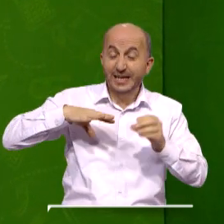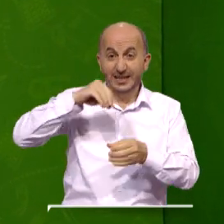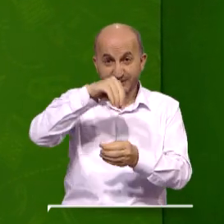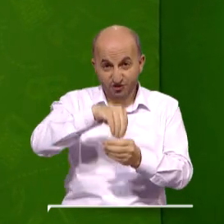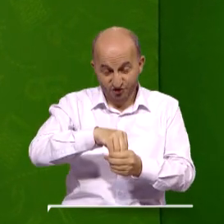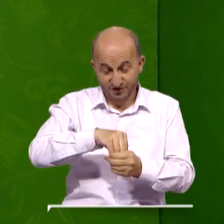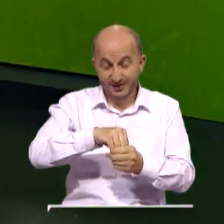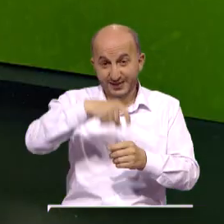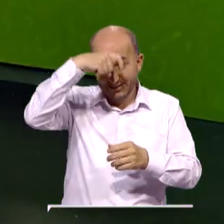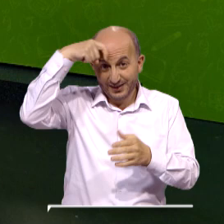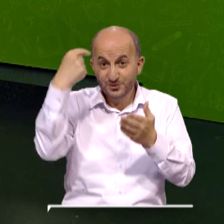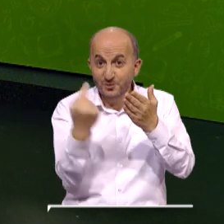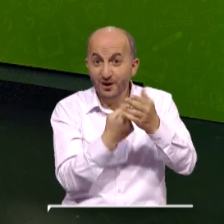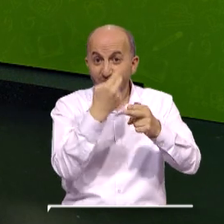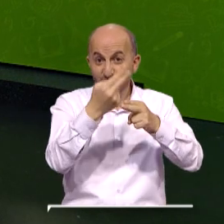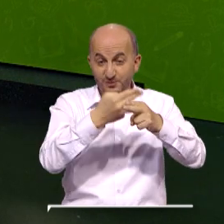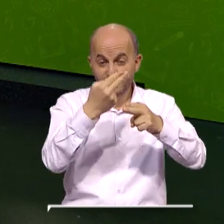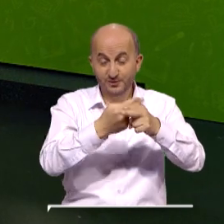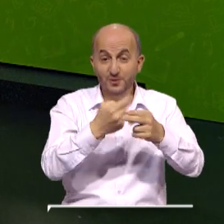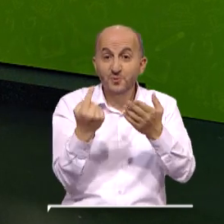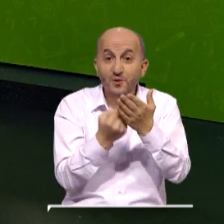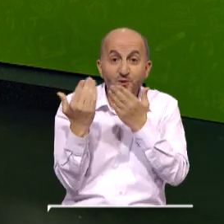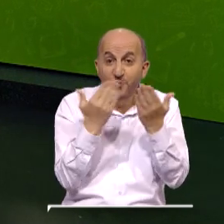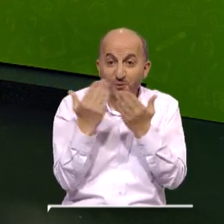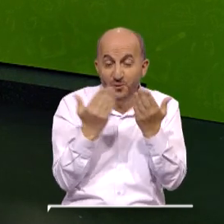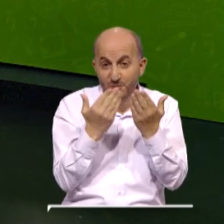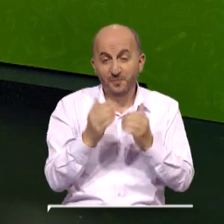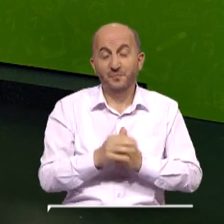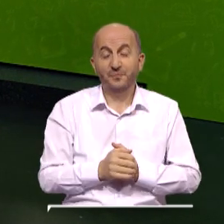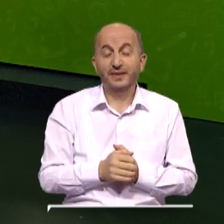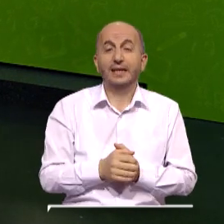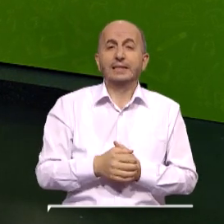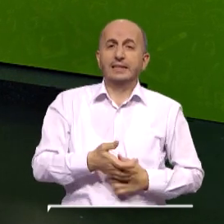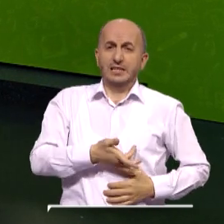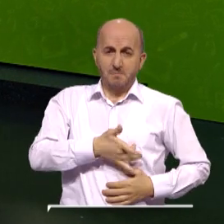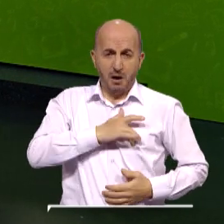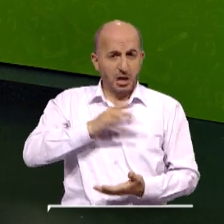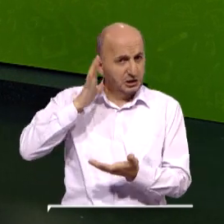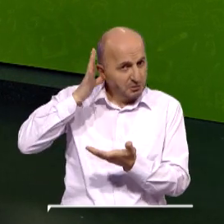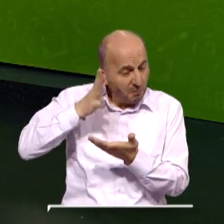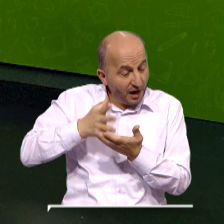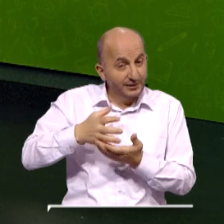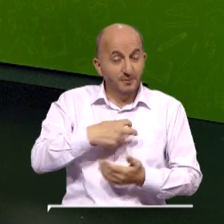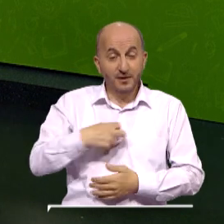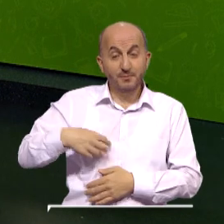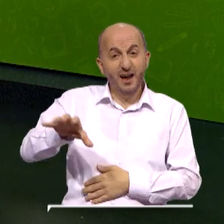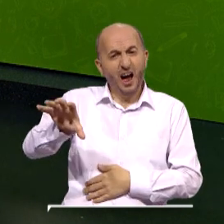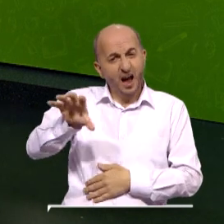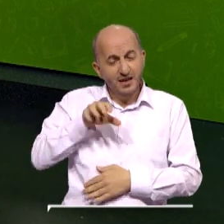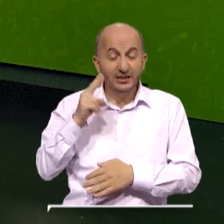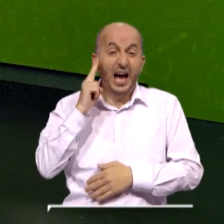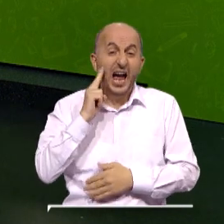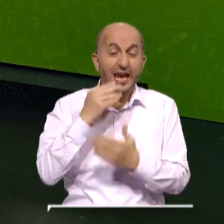isteyenler için yaz Kur'an kursları Kur'an okuyorum ve itikat ibadet Siyer